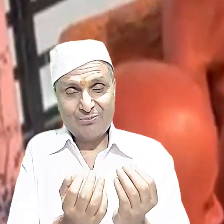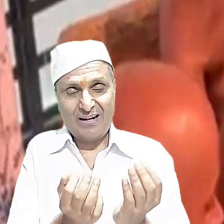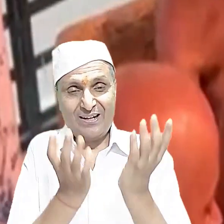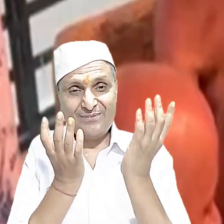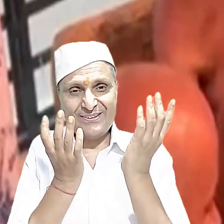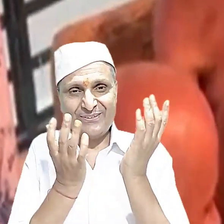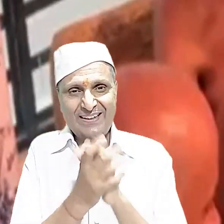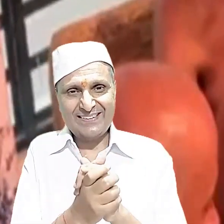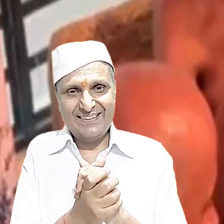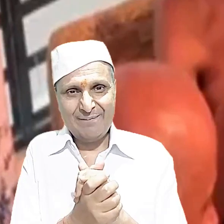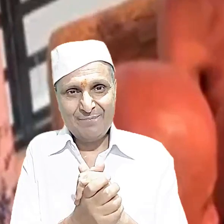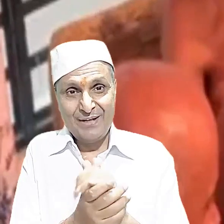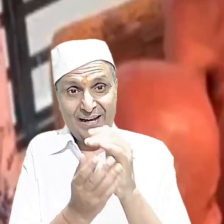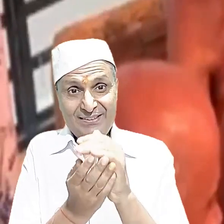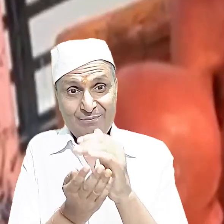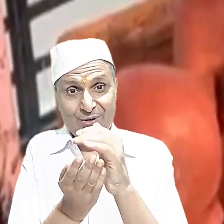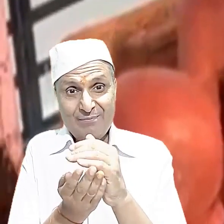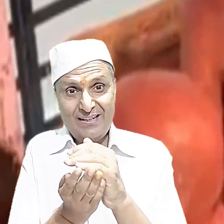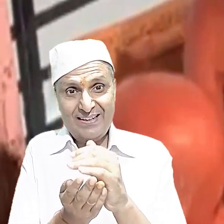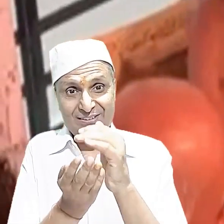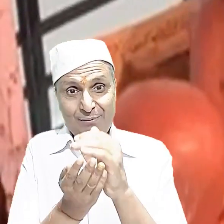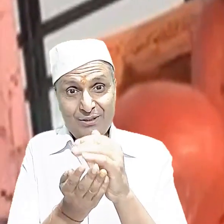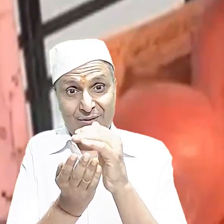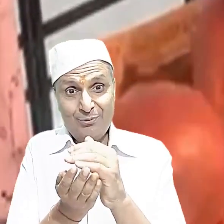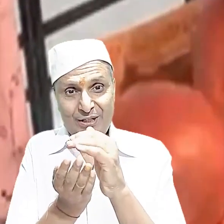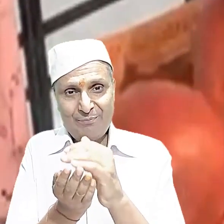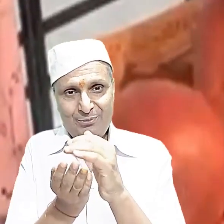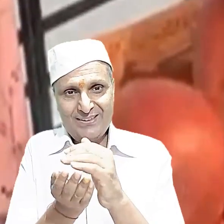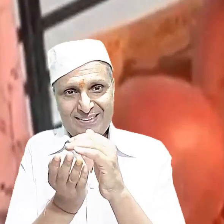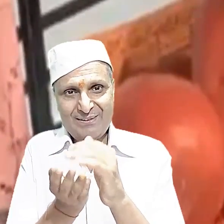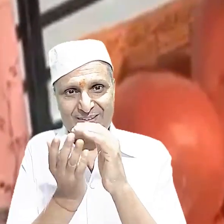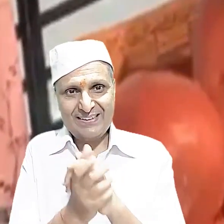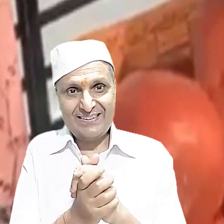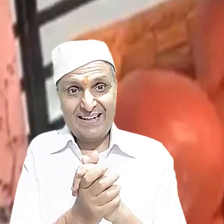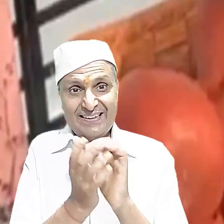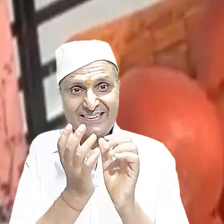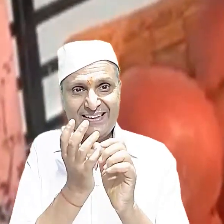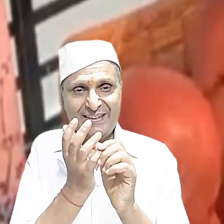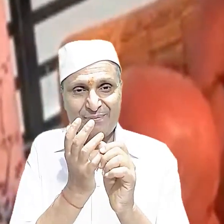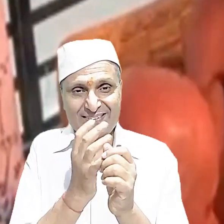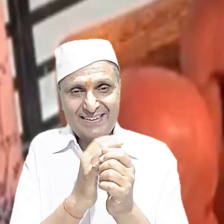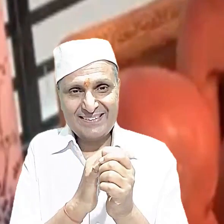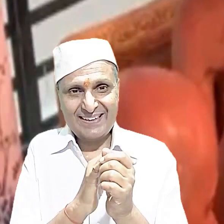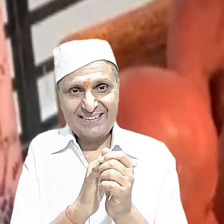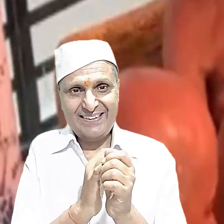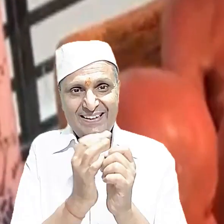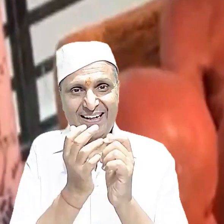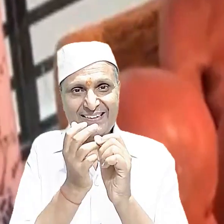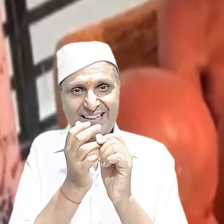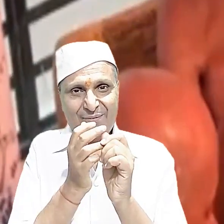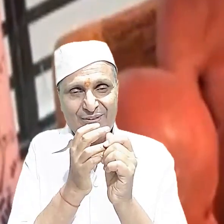निर्जरा स्वभाव से होने लगती है। ऐसे मौके मिले जब पूरे के पूरे संघ में विराजे थे आचार्य प्रसन्न सागर